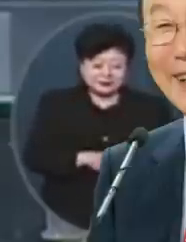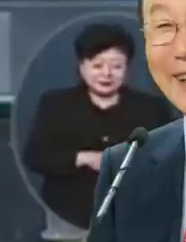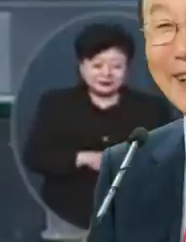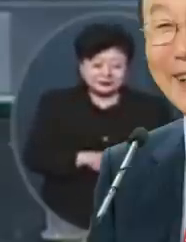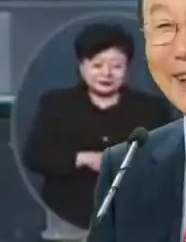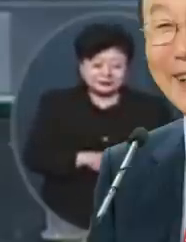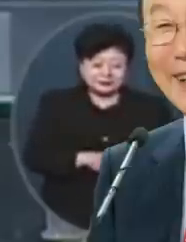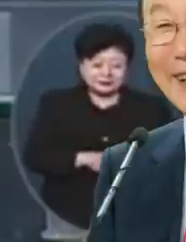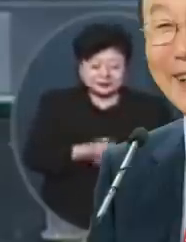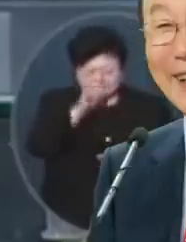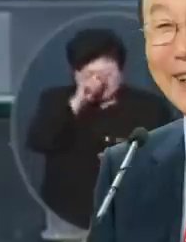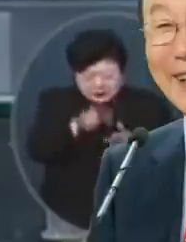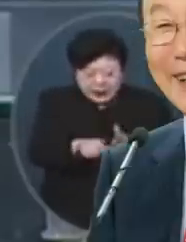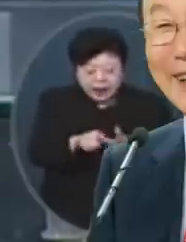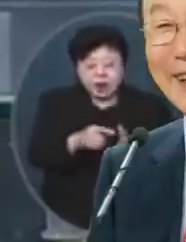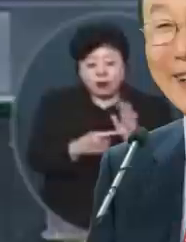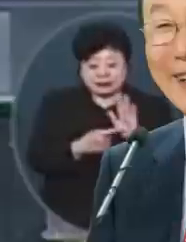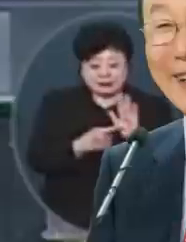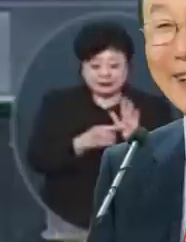그 기회가 왔습니다.